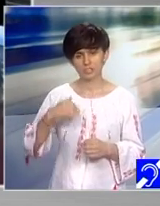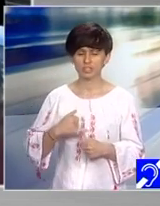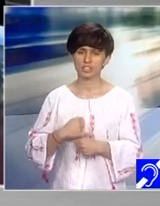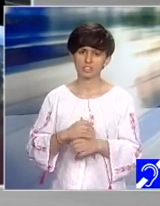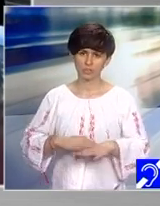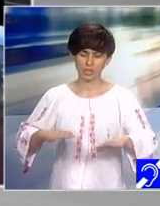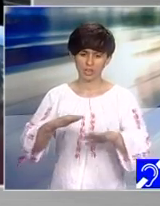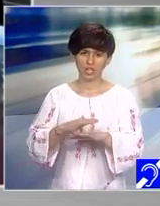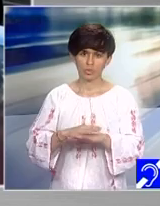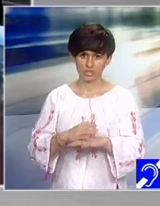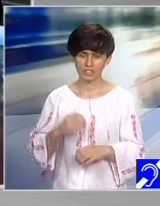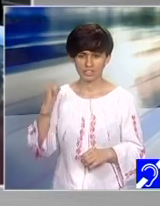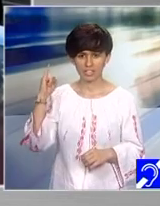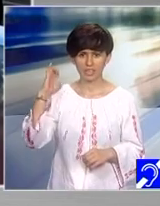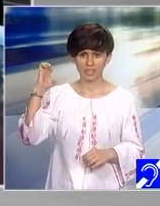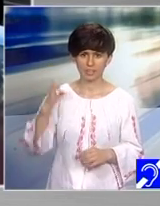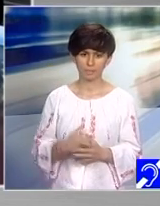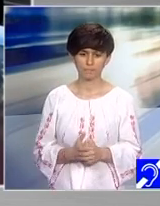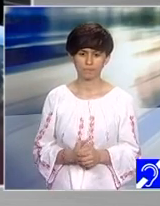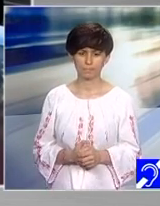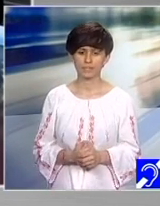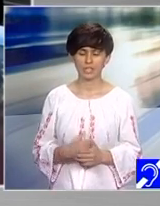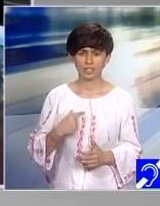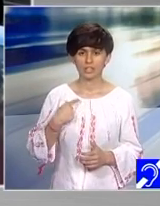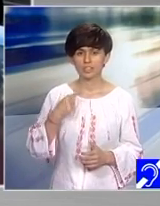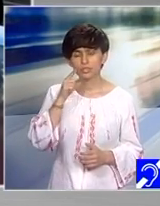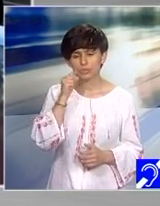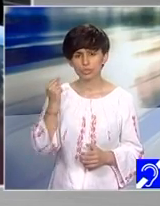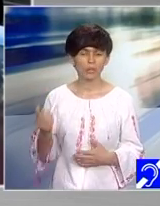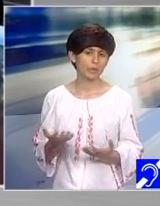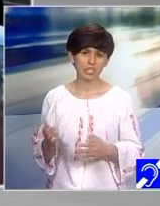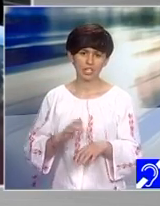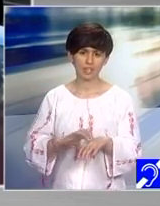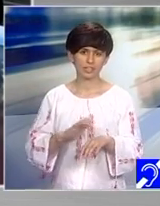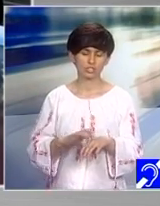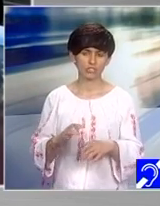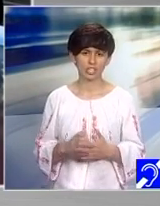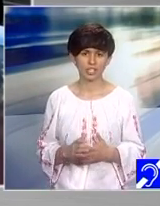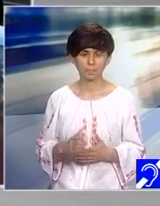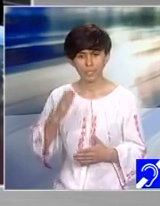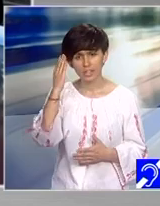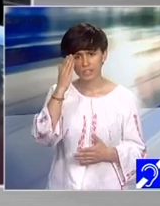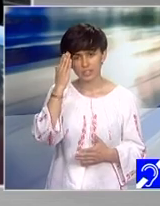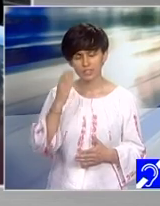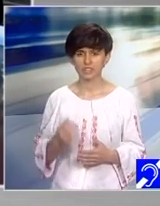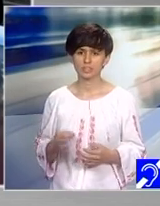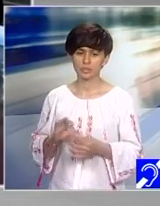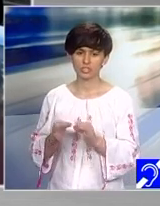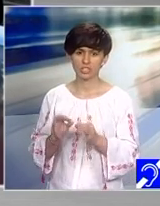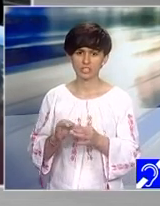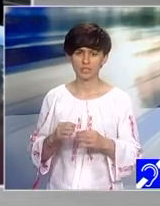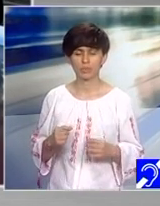Da, exact, exact ce ziceam. Există oameni care încearcă să recupereze și să învețe despre ce însemna